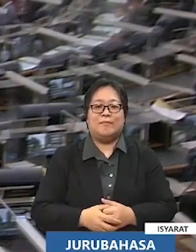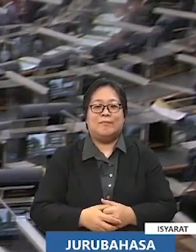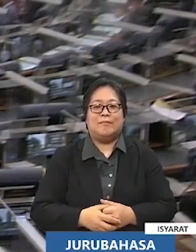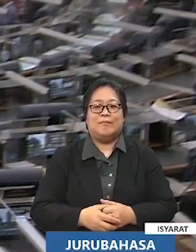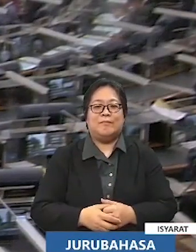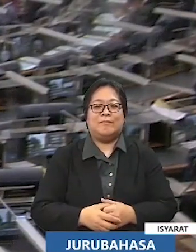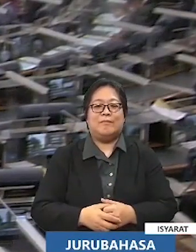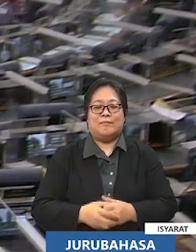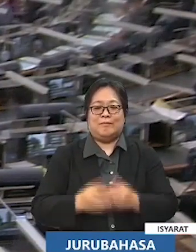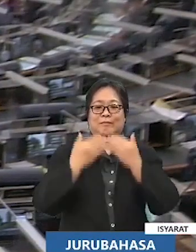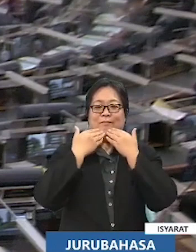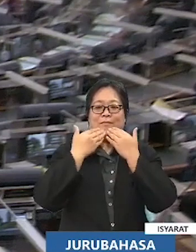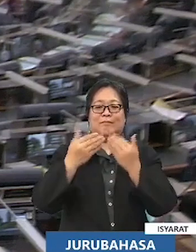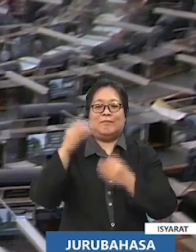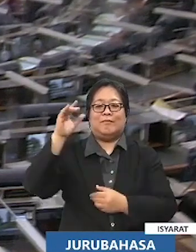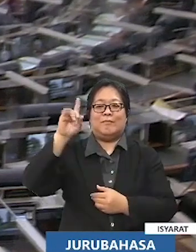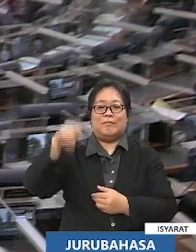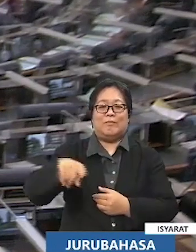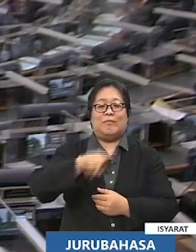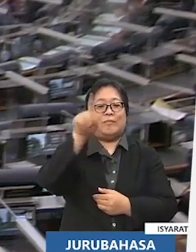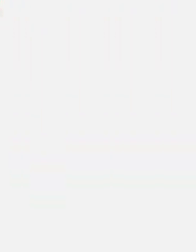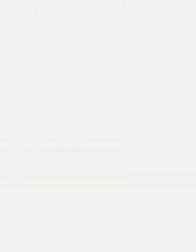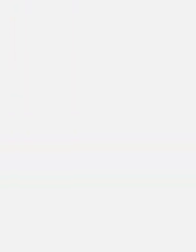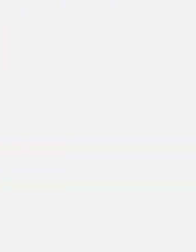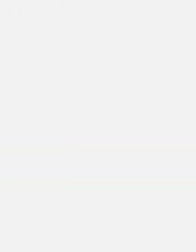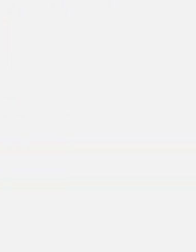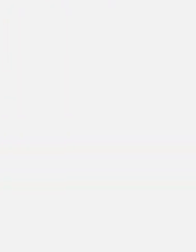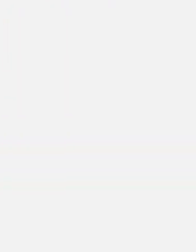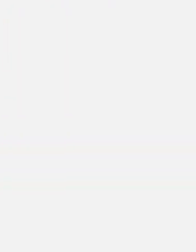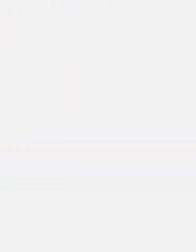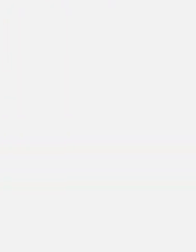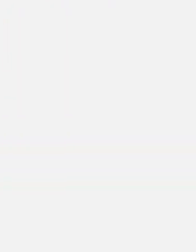Hai thank you speaker salah nomor